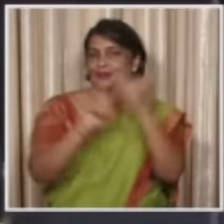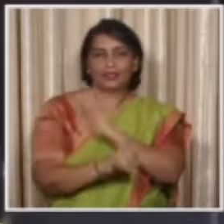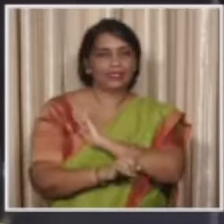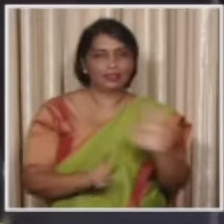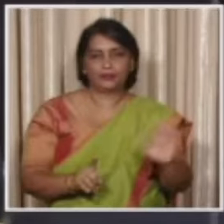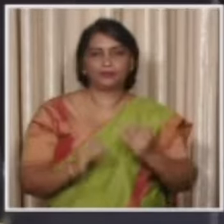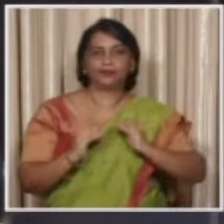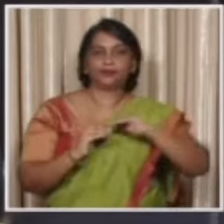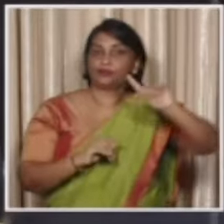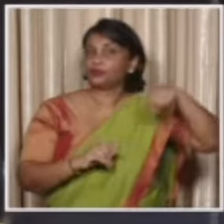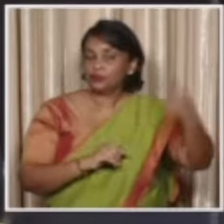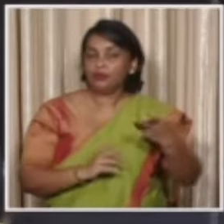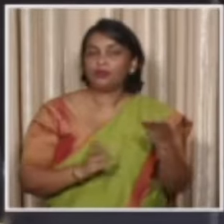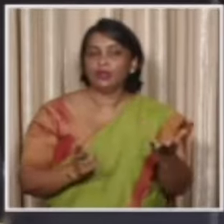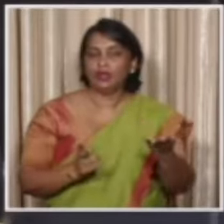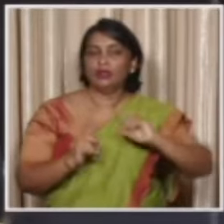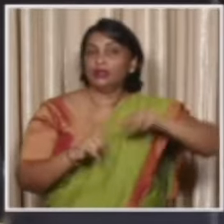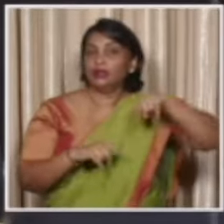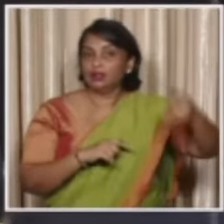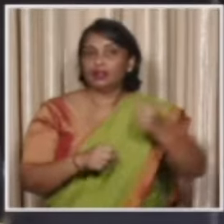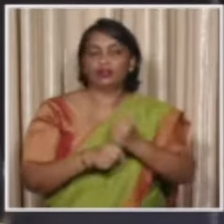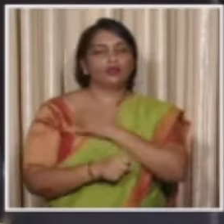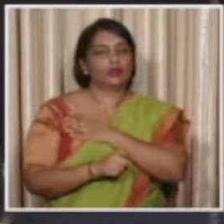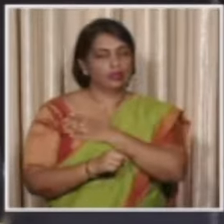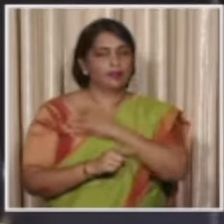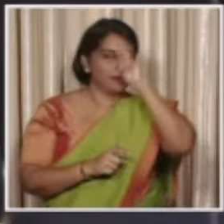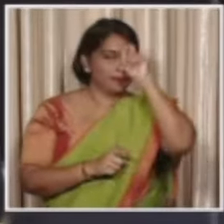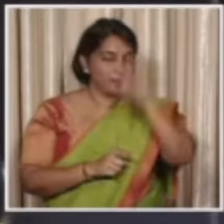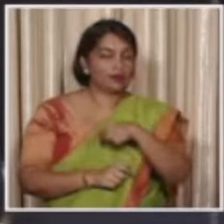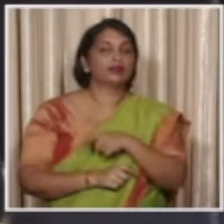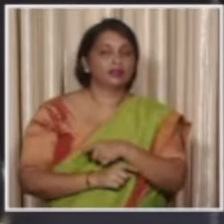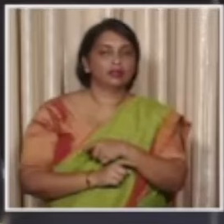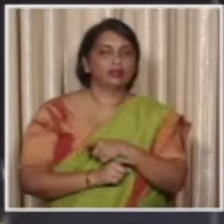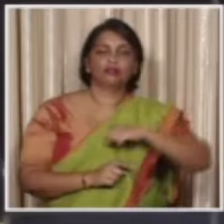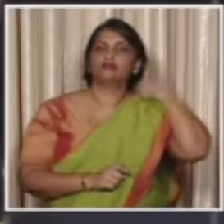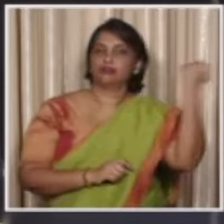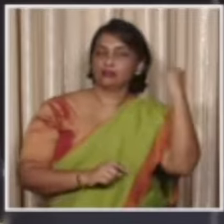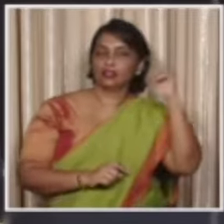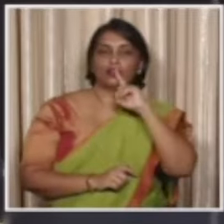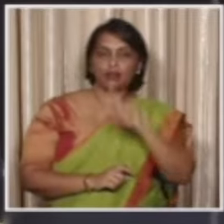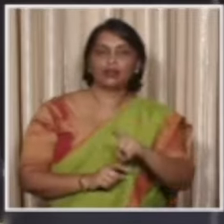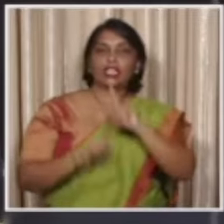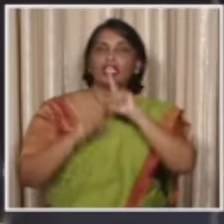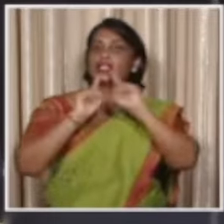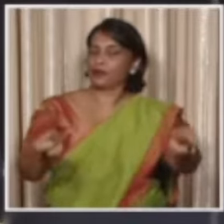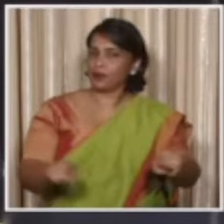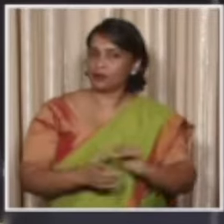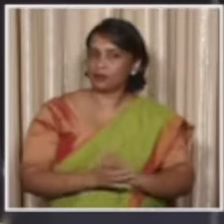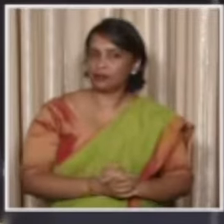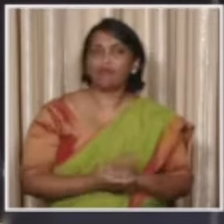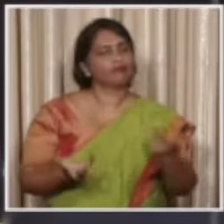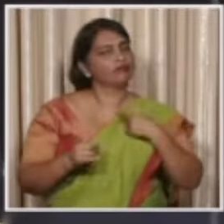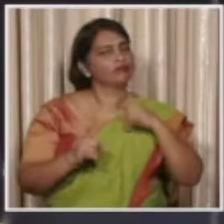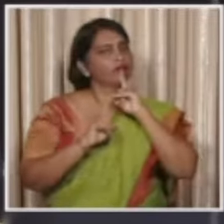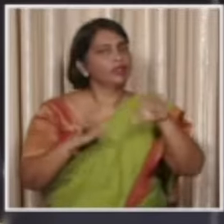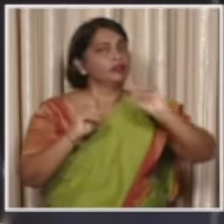ඊට පස්සේ දවසේ මොකද්ද කරේ? ඊට පස්සේ දවසේ ගෝඨාභය රාජපක්ෂ මහත්තයා ජාති ආමන්ත්‍රණය කළා, මේ කතාව කිව්වා. මේ කතාව